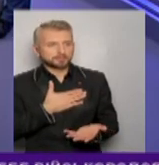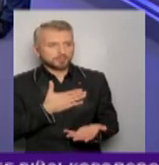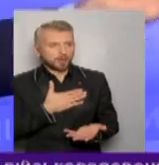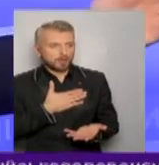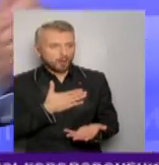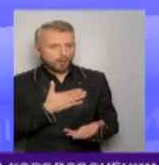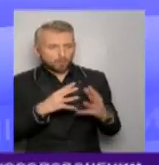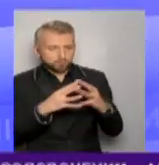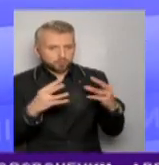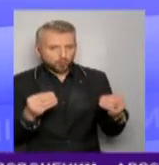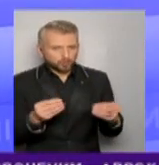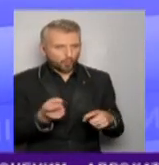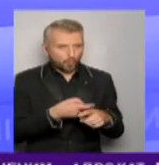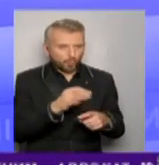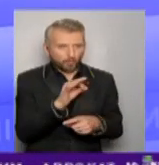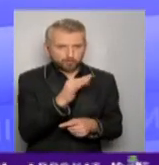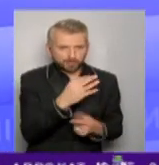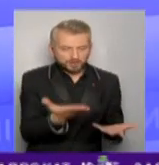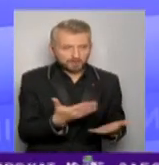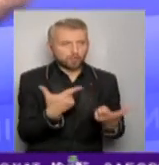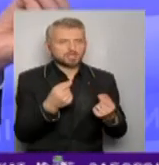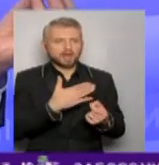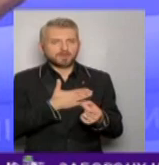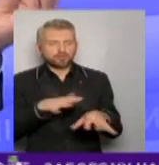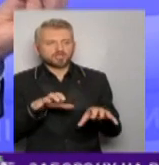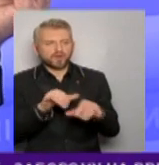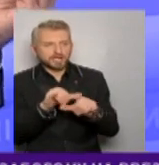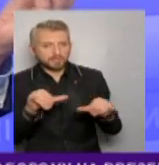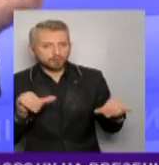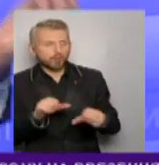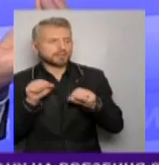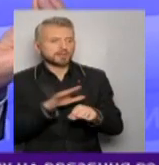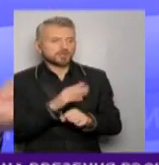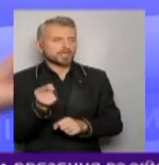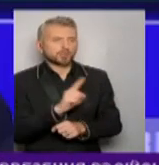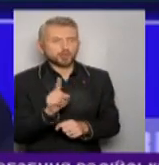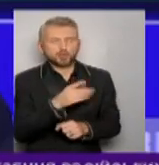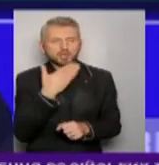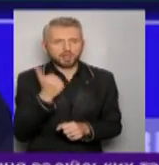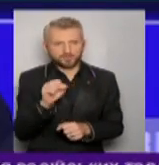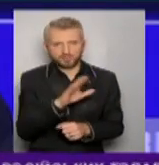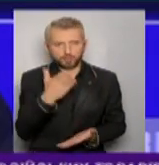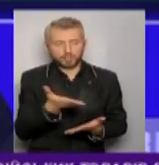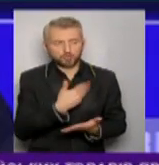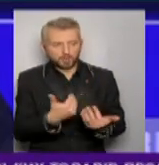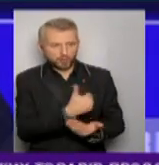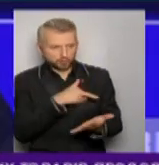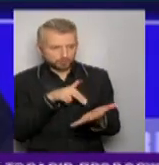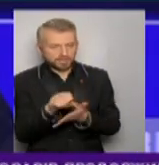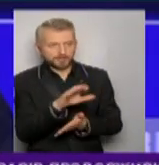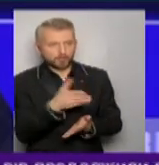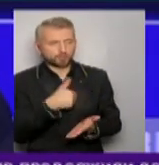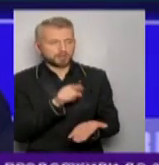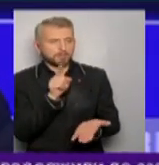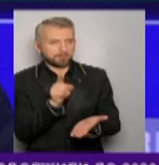плодочівництво? Де поділося наше сьогодні тваринництво? Тому не захищайте того, чого немає в Європі. Якщо ми хочемо сьогодні йти в Європу, то ми